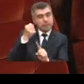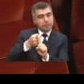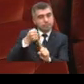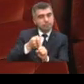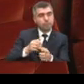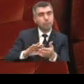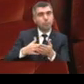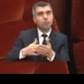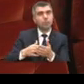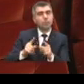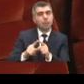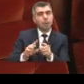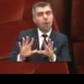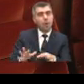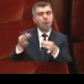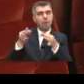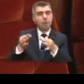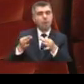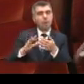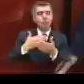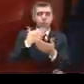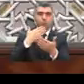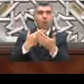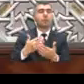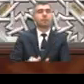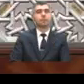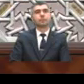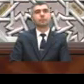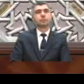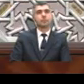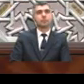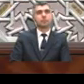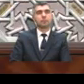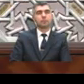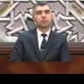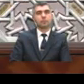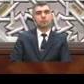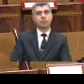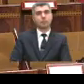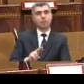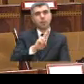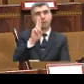ما اوتينا باش يمكننا نلقاو الحلول. شكرا. شكرا السيد الوزير. كلمه لكم السيد نائب.